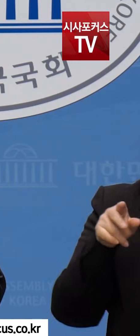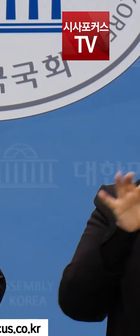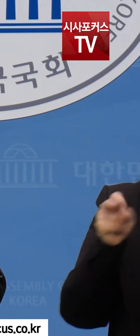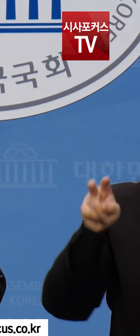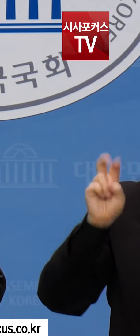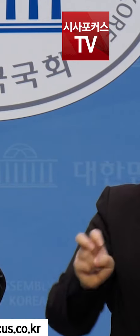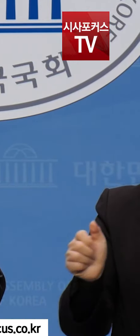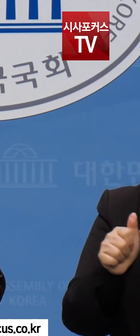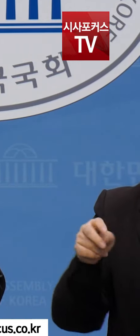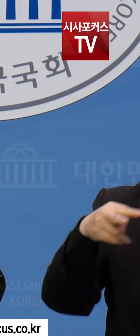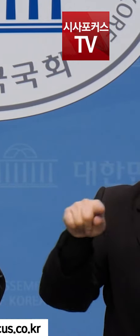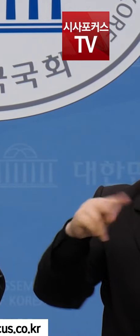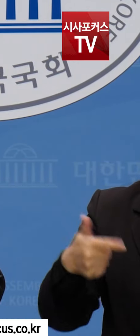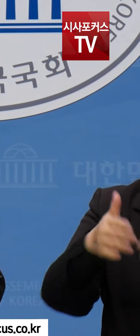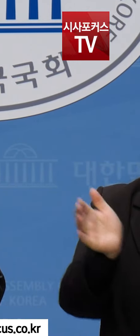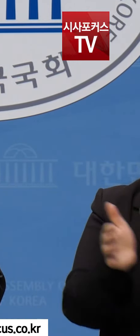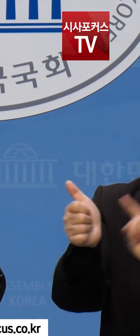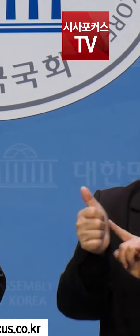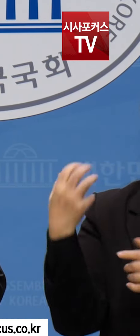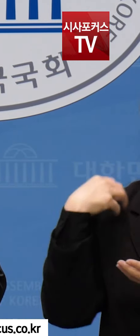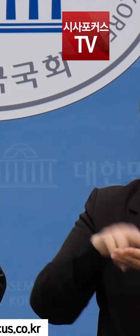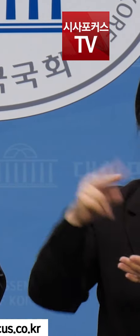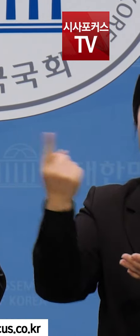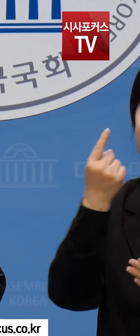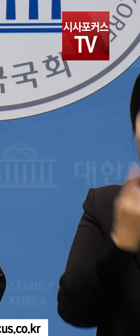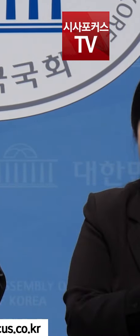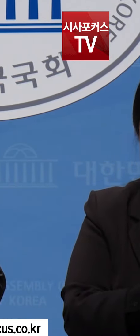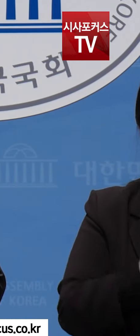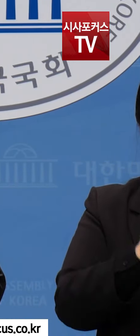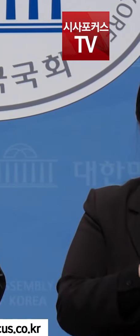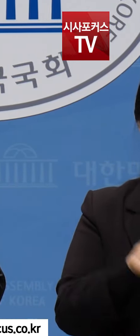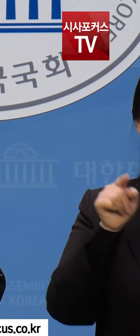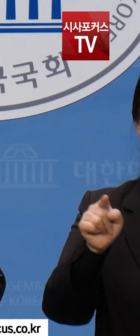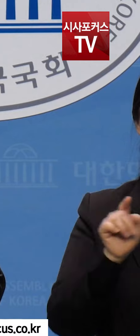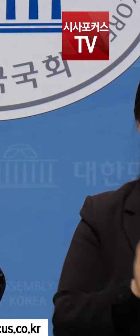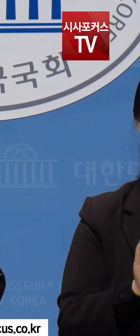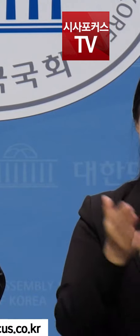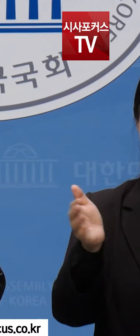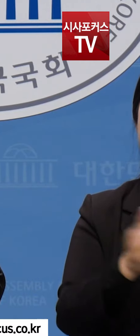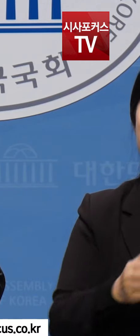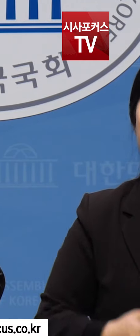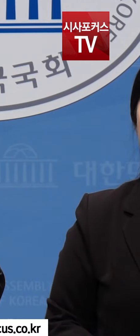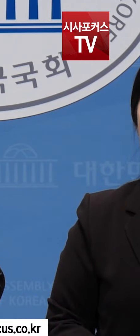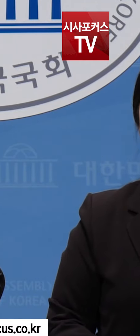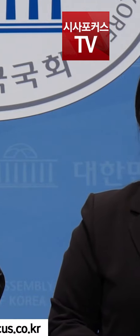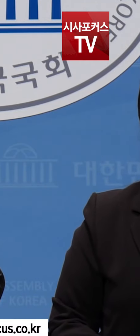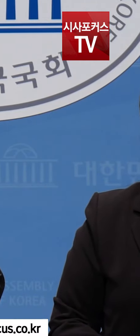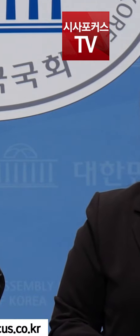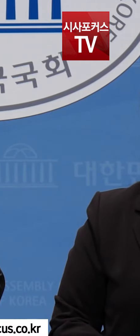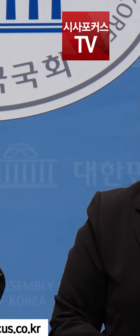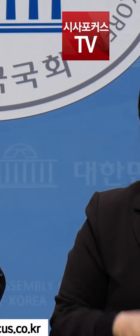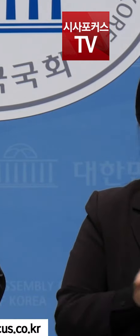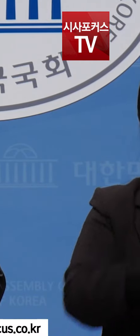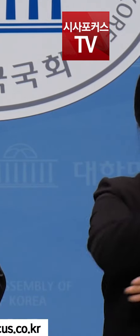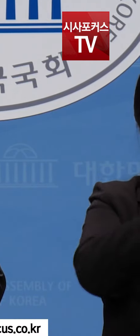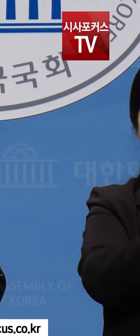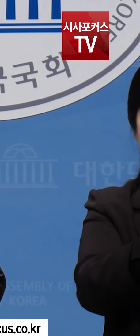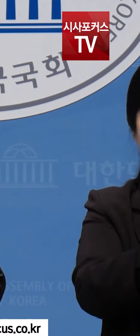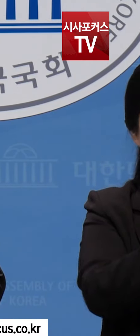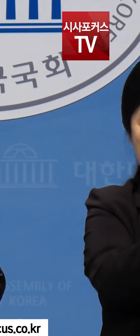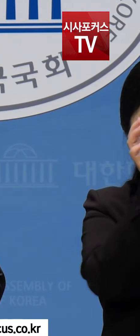챙긴 것으로 확인됐습니다. 상황이 이런데도 윤 대통령은 출국 금지를 풀고 이